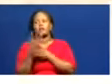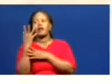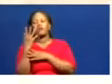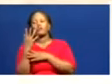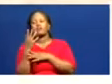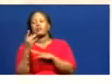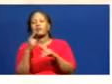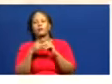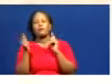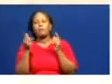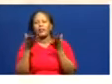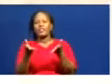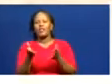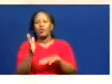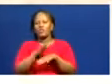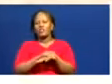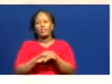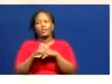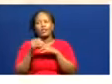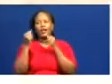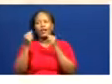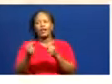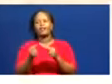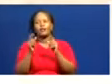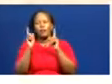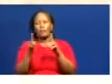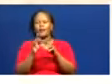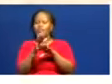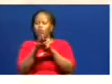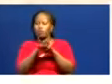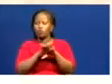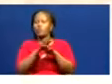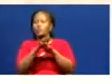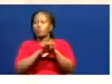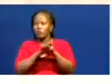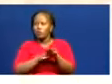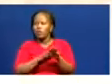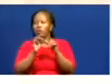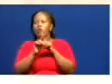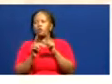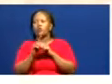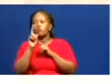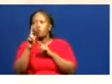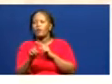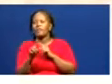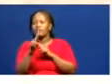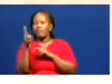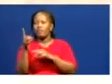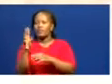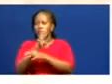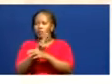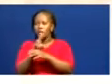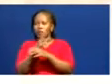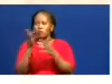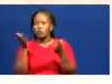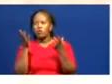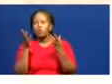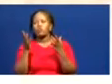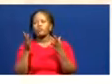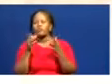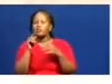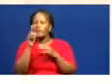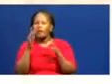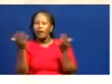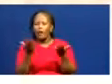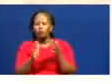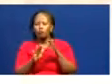lakini kuvuta unaenda kwa mwendo pole pole ukisikiza. Tukitumia nini, tunatumia nyaya zao,